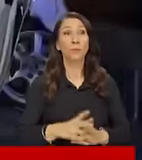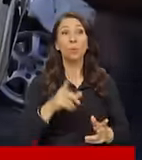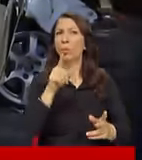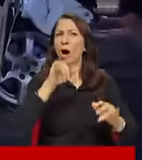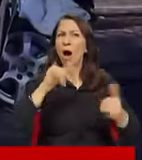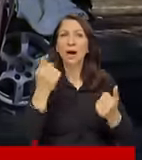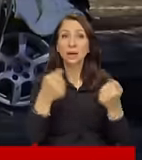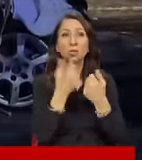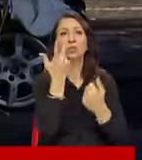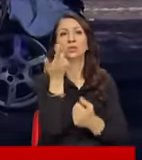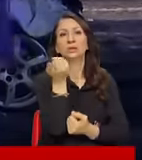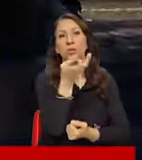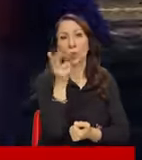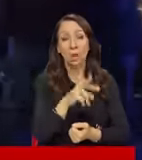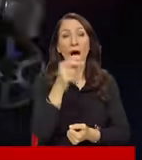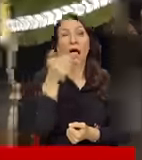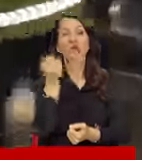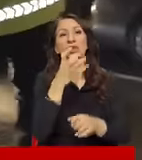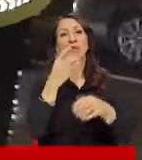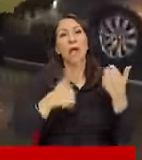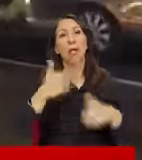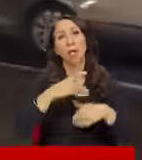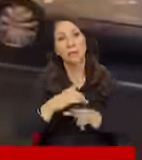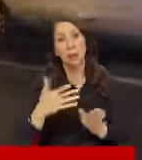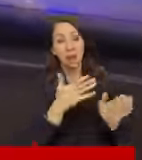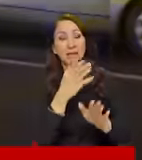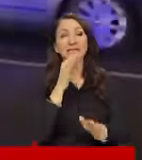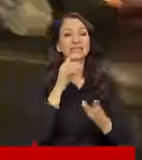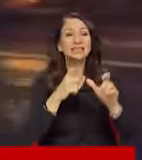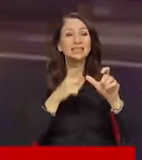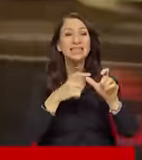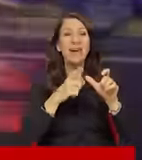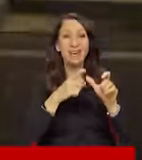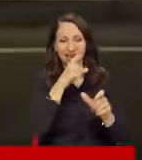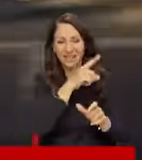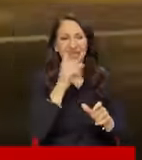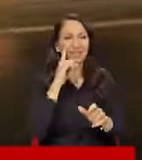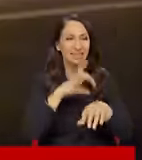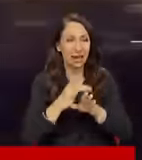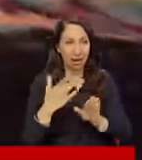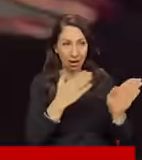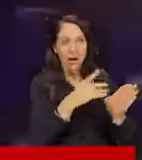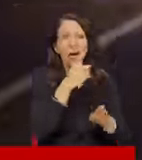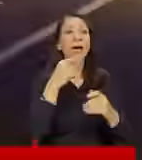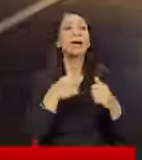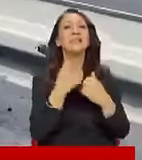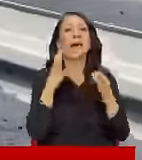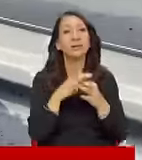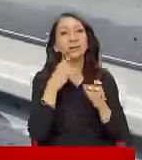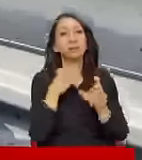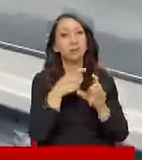Korkunç kazada 3 kişi yaşamını yitirdi. 6 kişi yaralandı. Yaralılar Siverek Devlet Hastanesi'nde kaldırılırken kazayla ilgili soruşturma